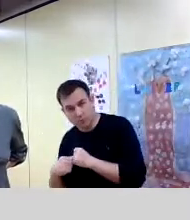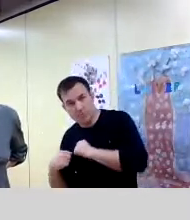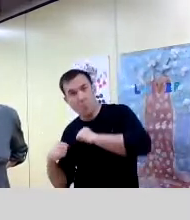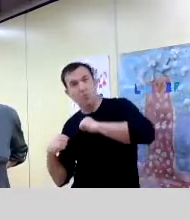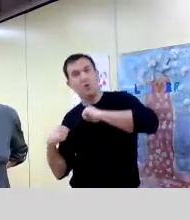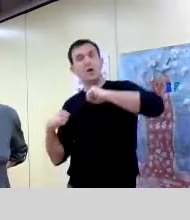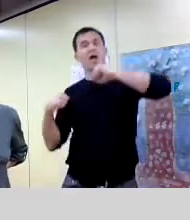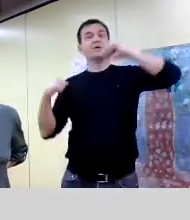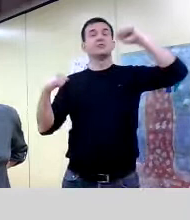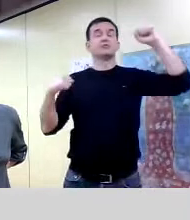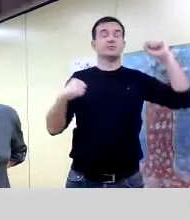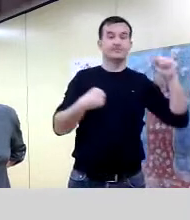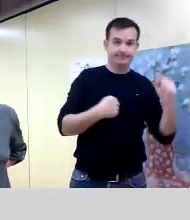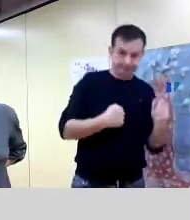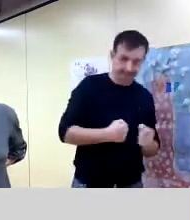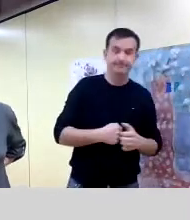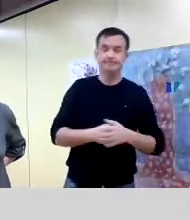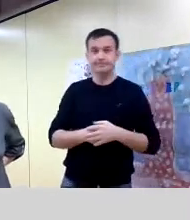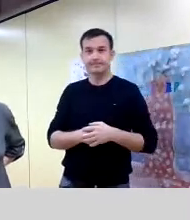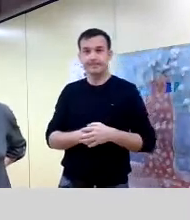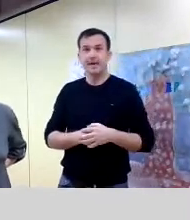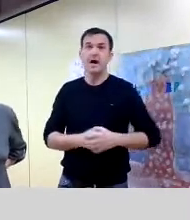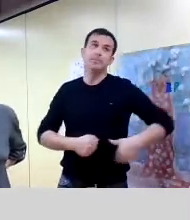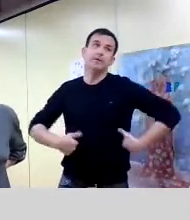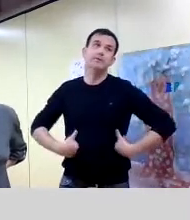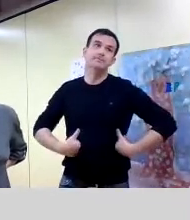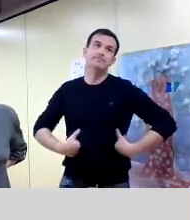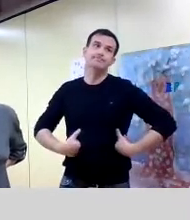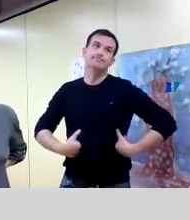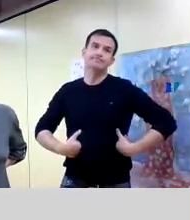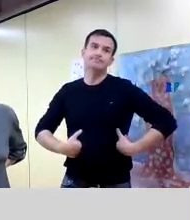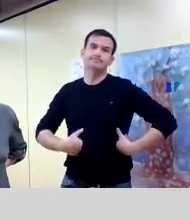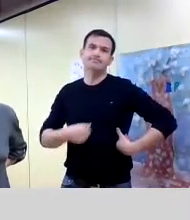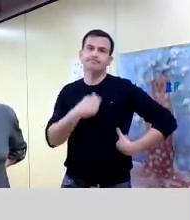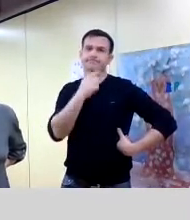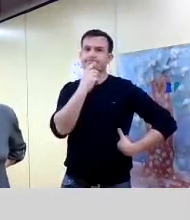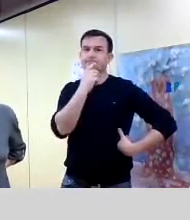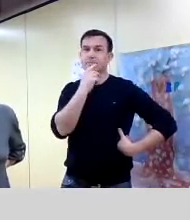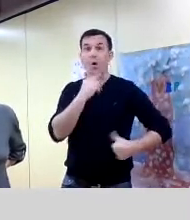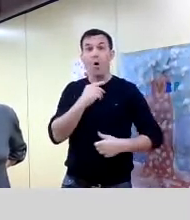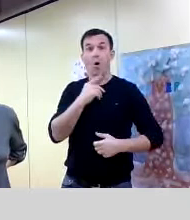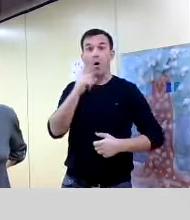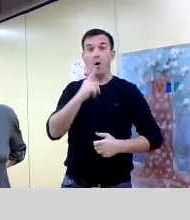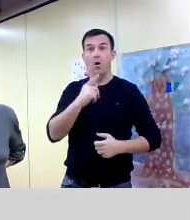je me lève. Oui, et après? Après,